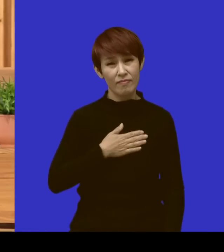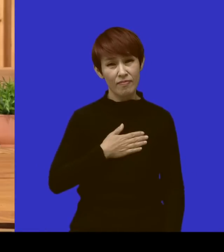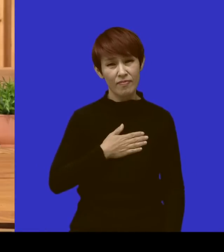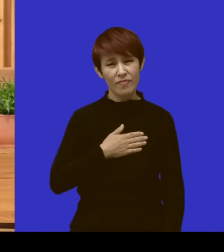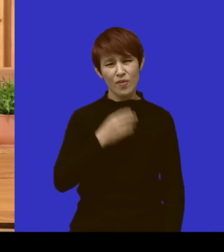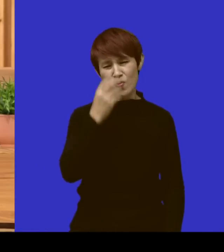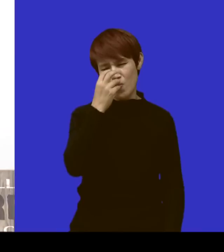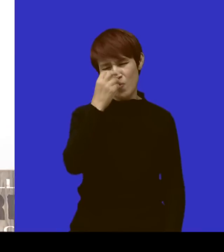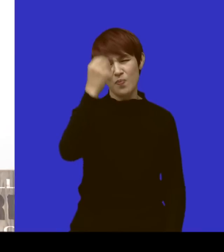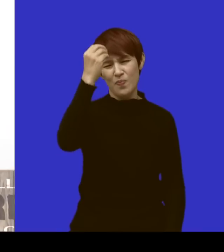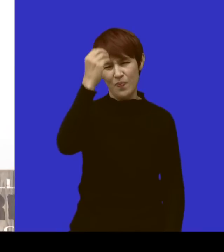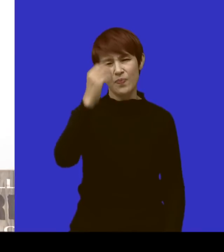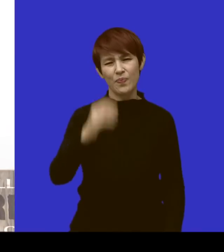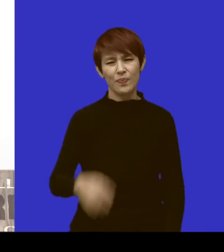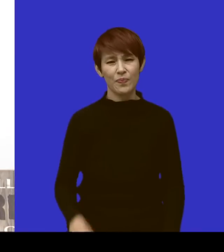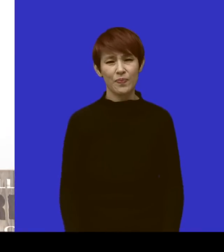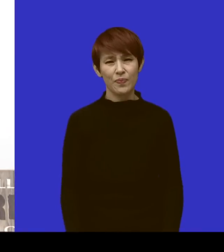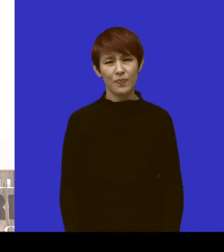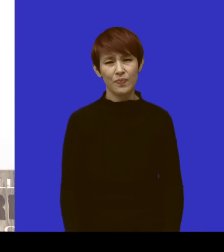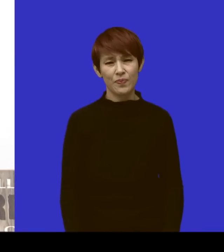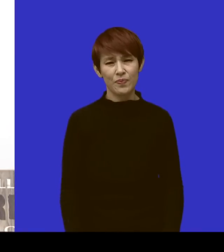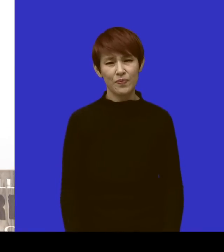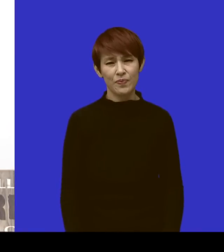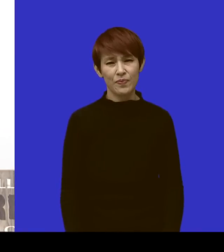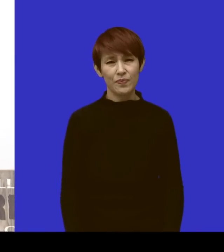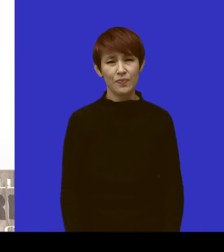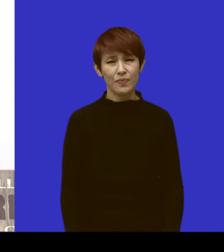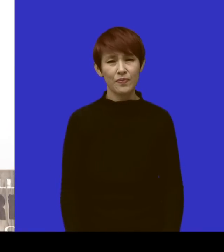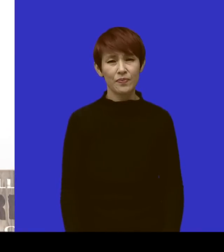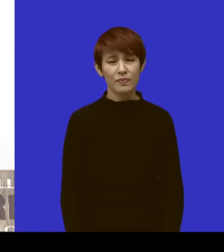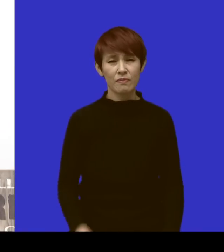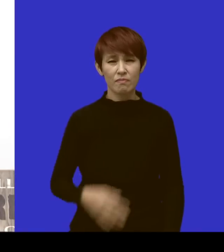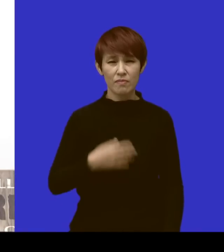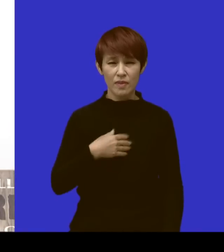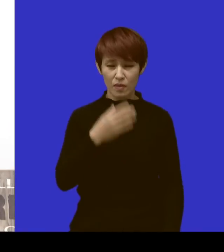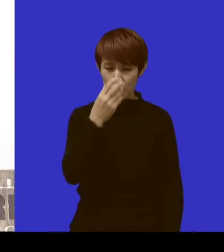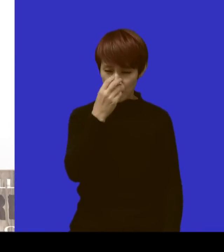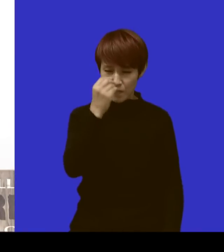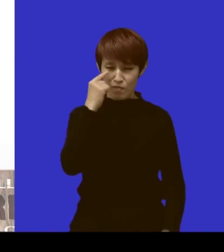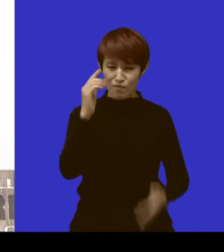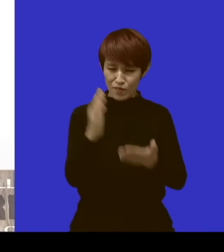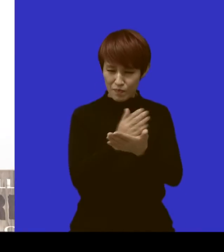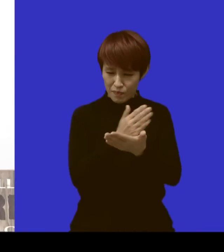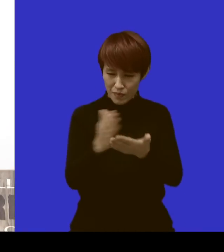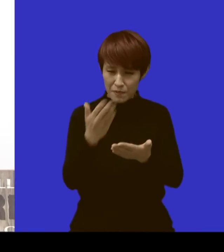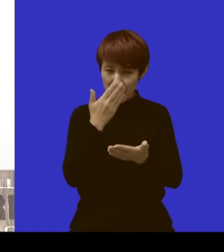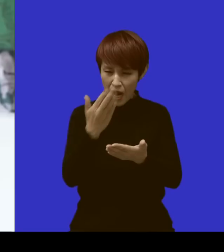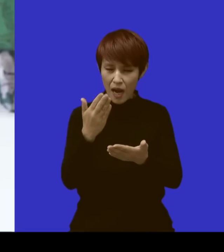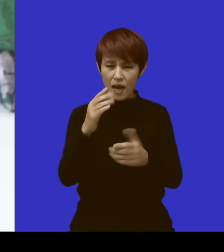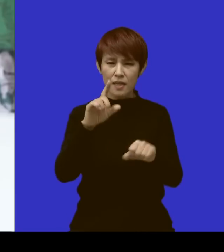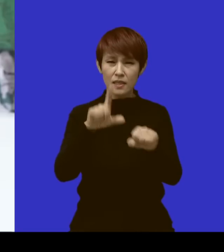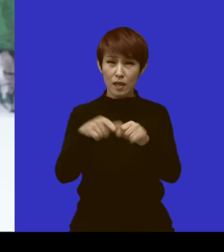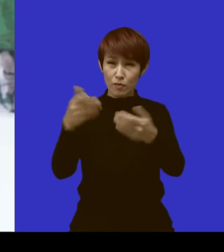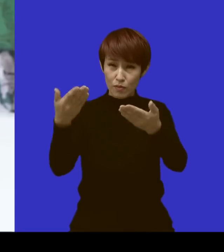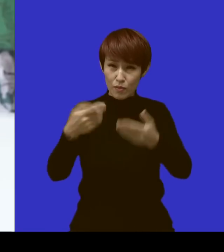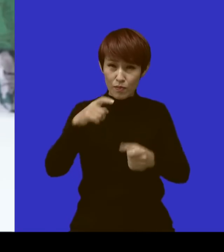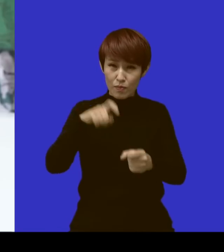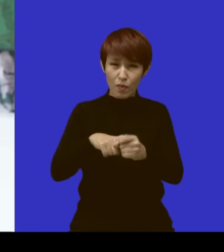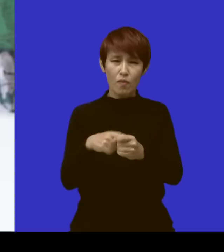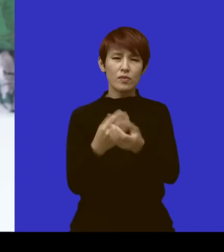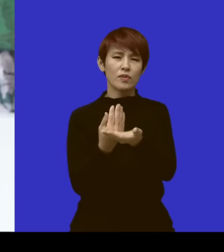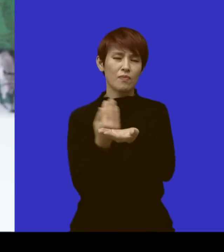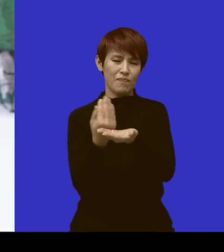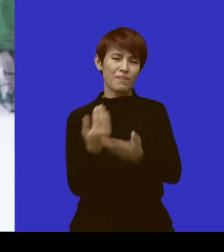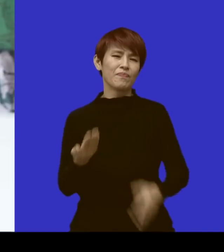있었더라고요. 네. 그걸 분별할 수 있게 그런 시간을 허락해 주신 것 같아요.